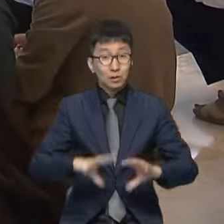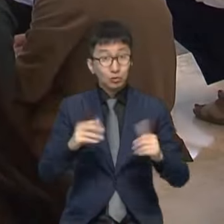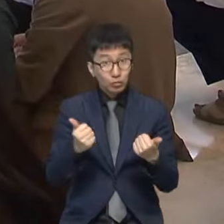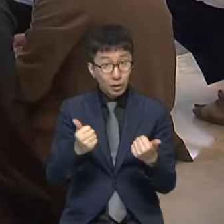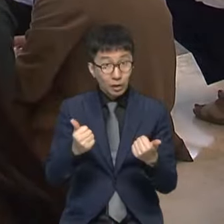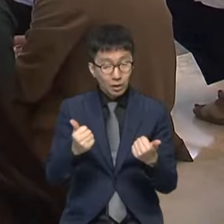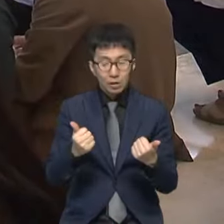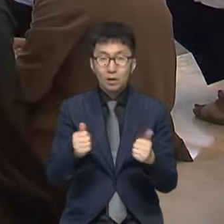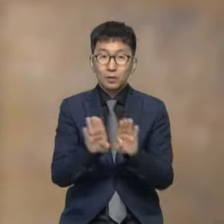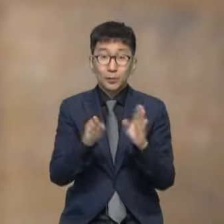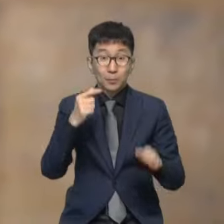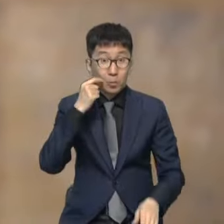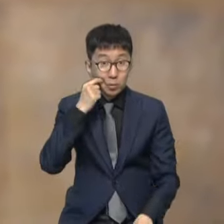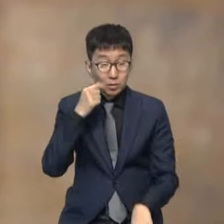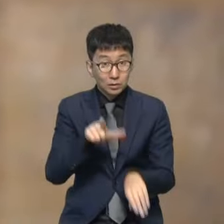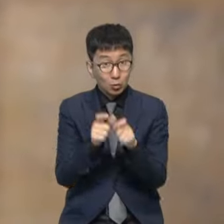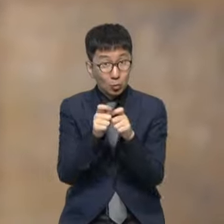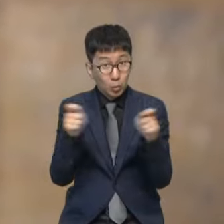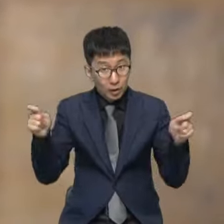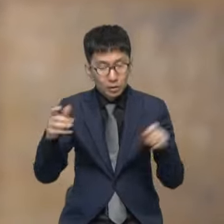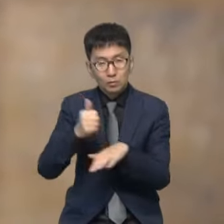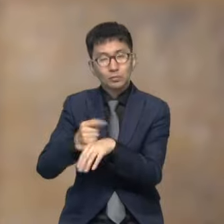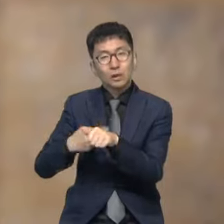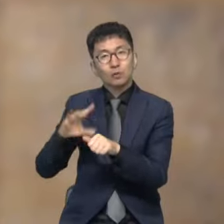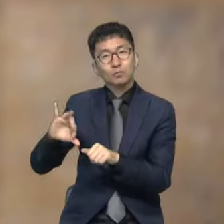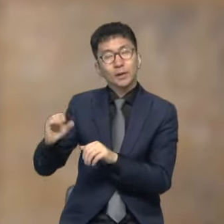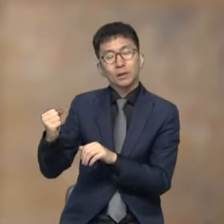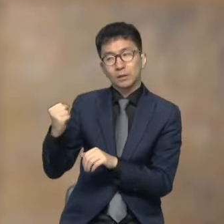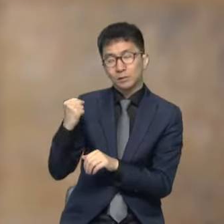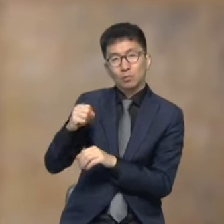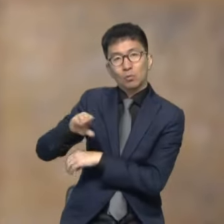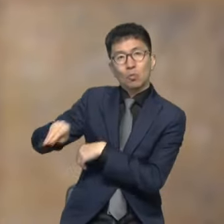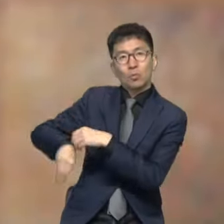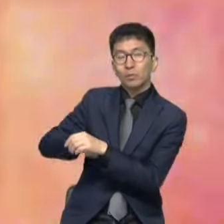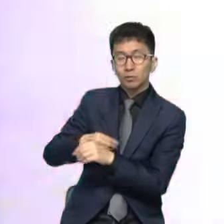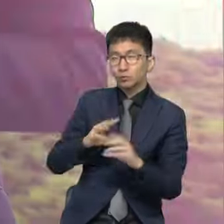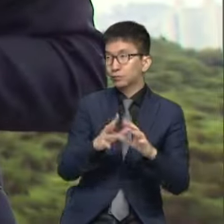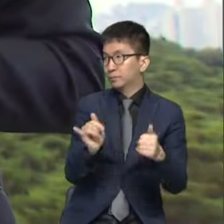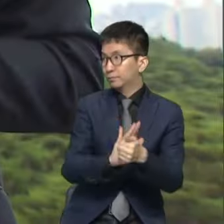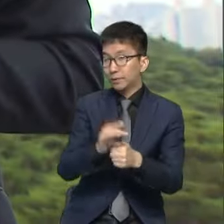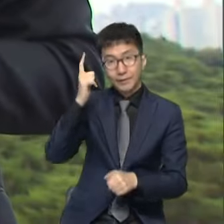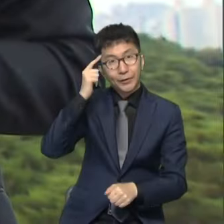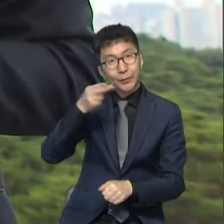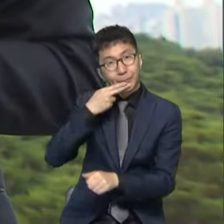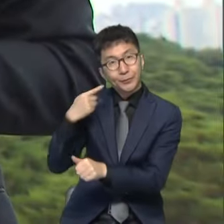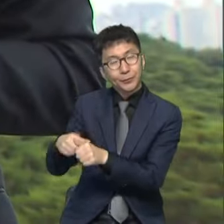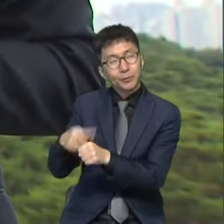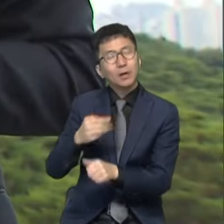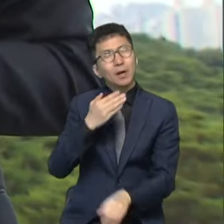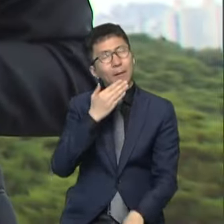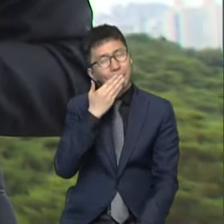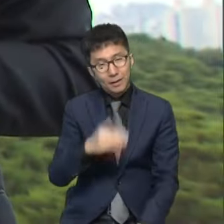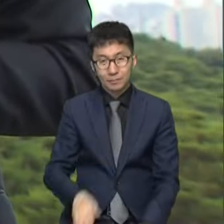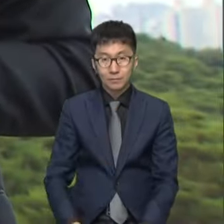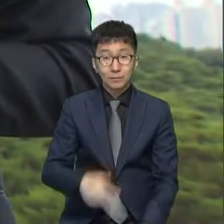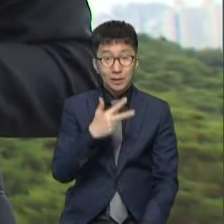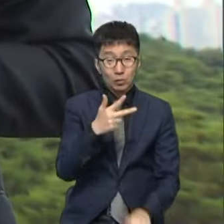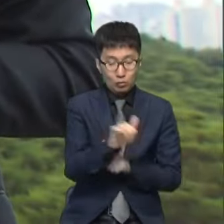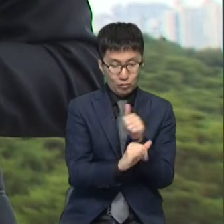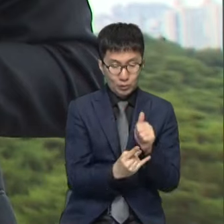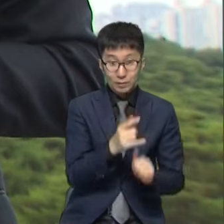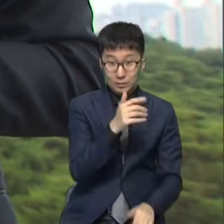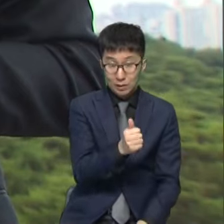집권 여당이 민생 현안을 외면한다는 비판을 받을 수 있다는 우려의 목소리도 나옵니다. 당초 민주당이 7개 상임위원장 선출을